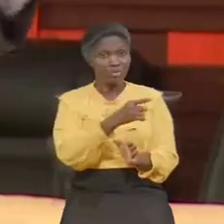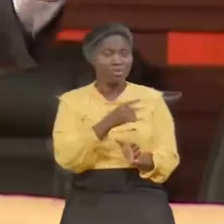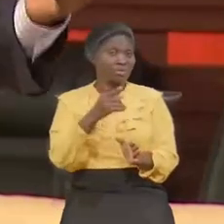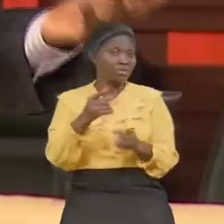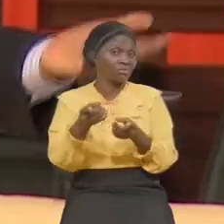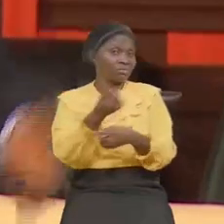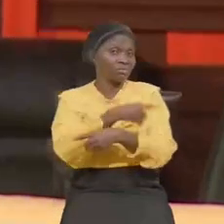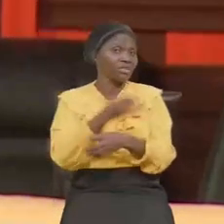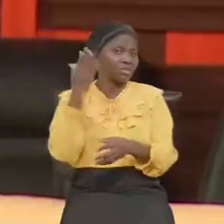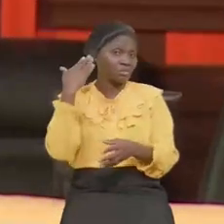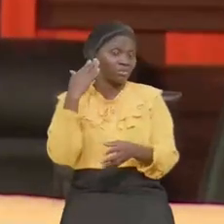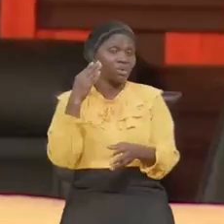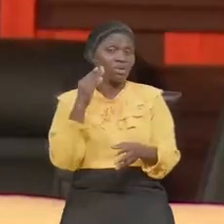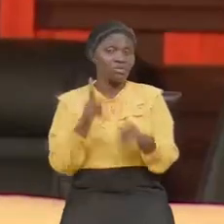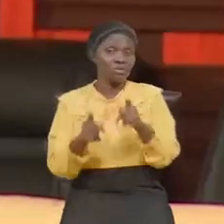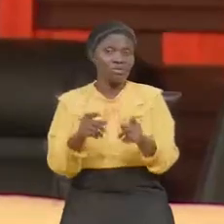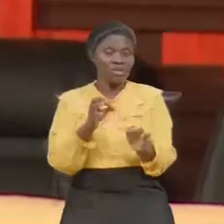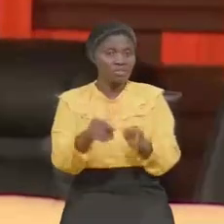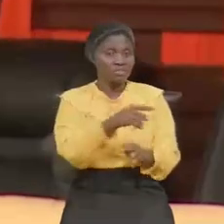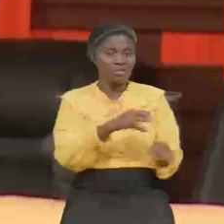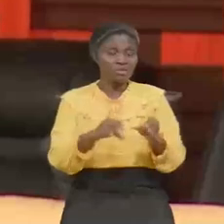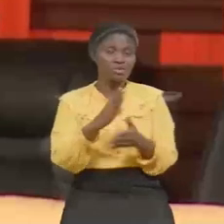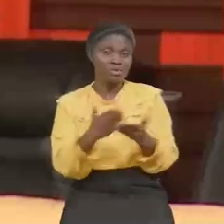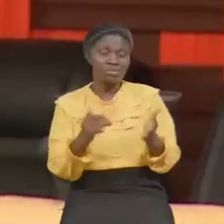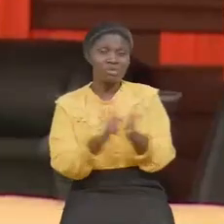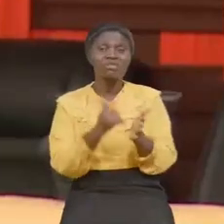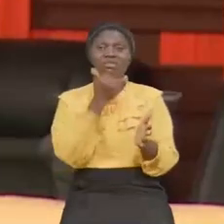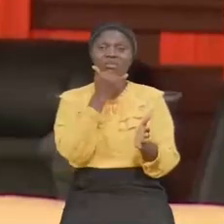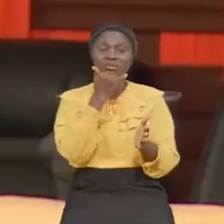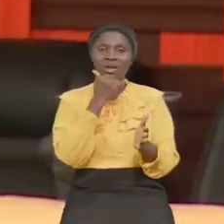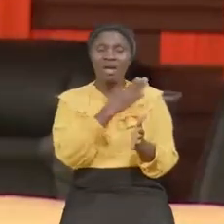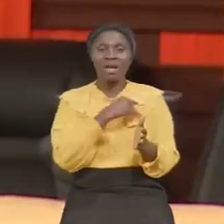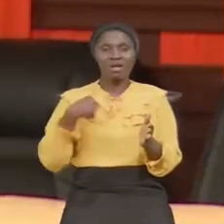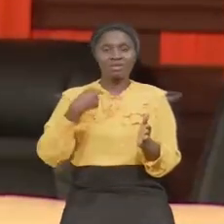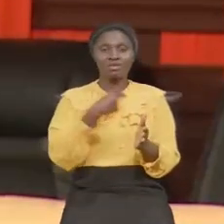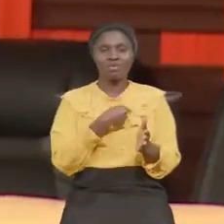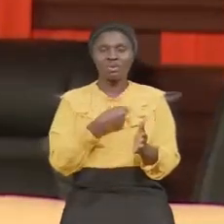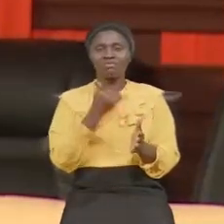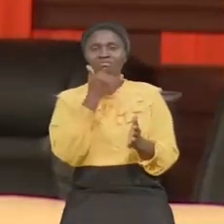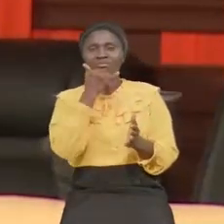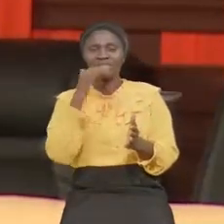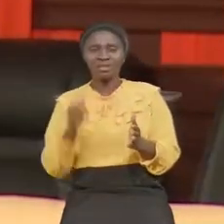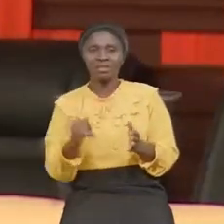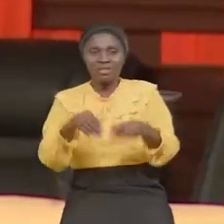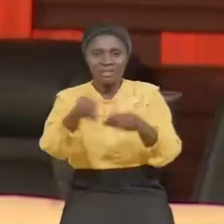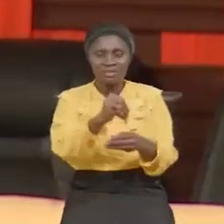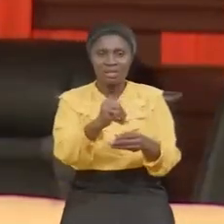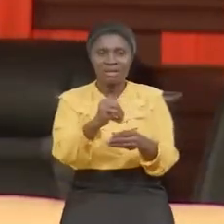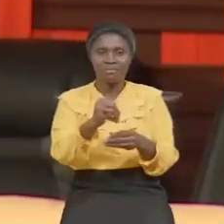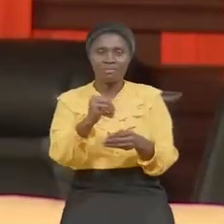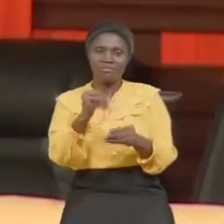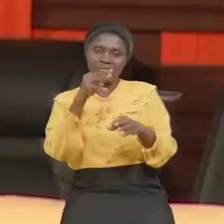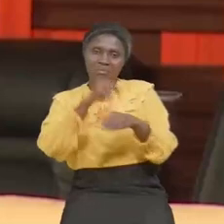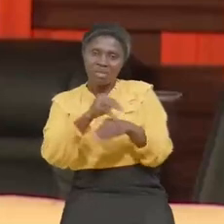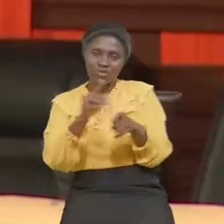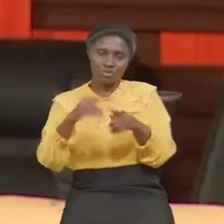fait quelque chose qu'ils ne devraient pas faire, et que par erreur, nous leur donnons un message à prêcher à la retraite,